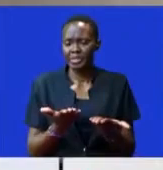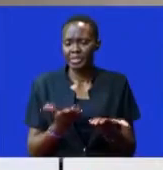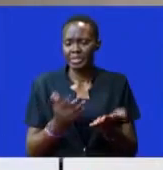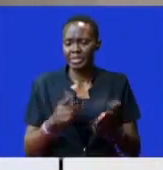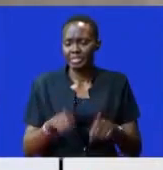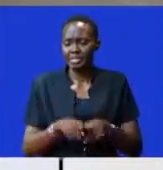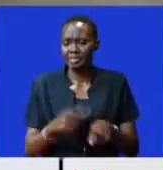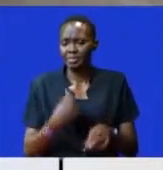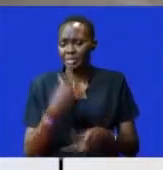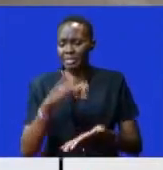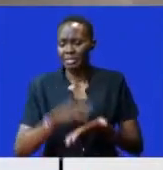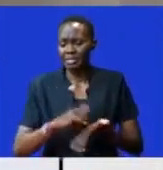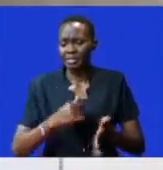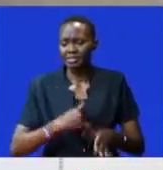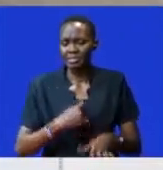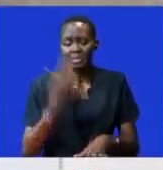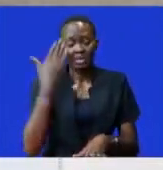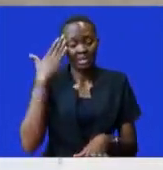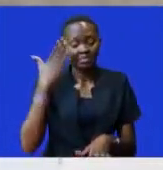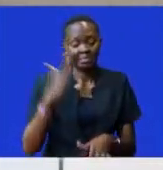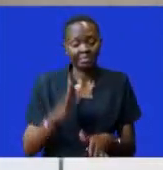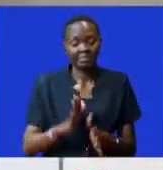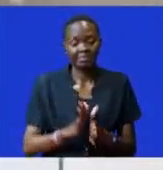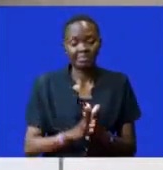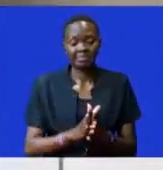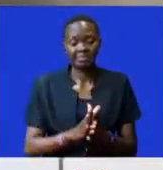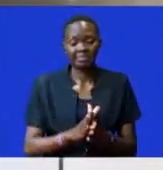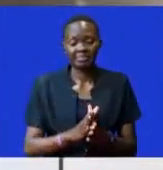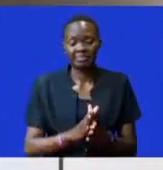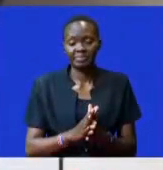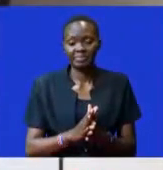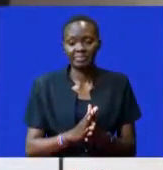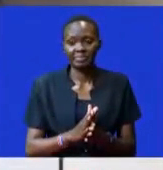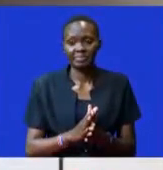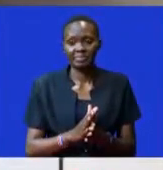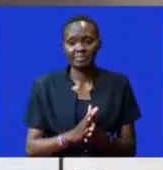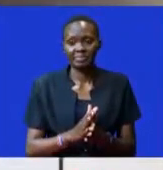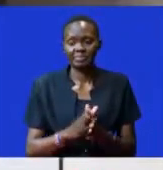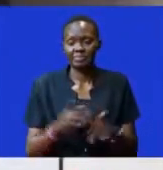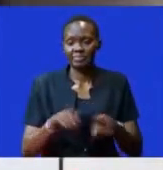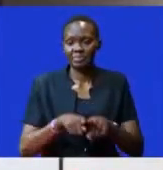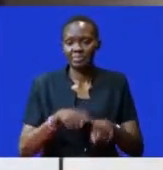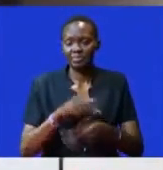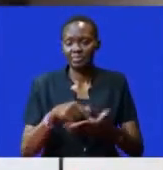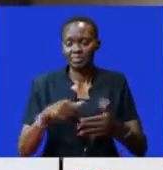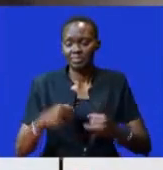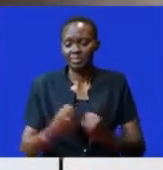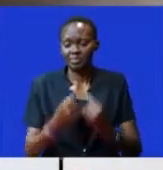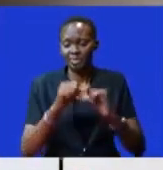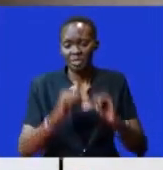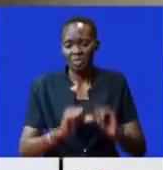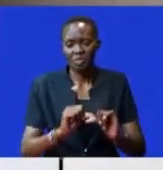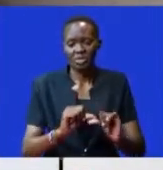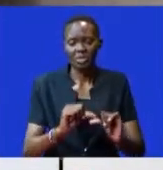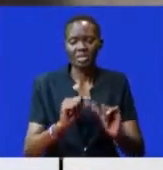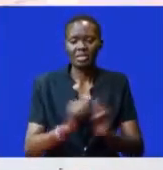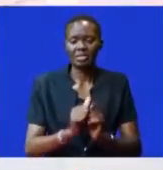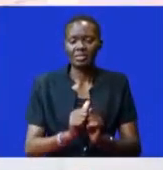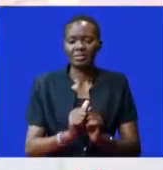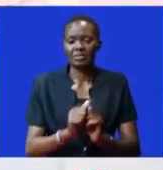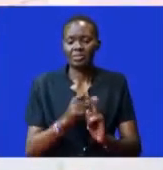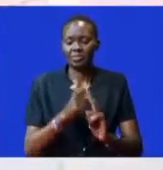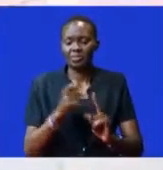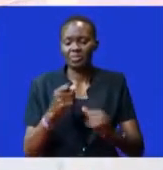wacho ni ambe gini, anena nena ka odonga donga kama. Tugini dhia dhia kama e ochake dweche mara, tuka enja dweche